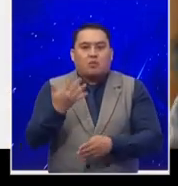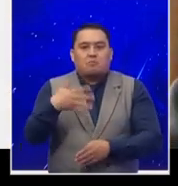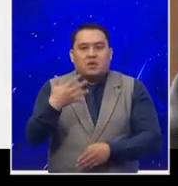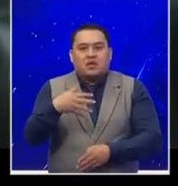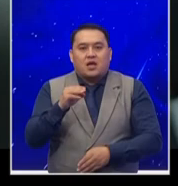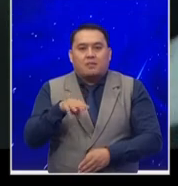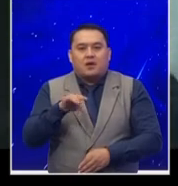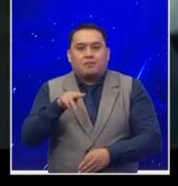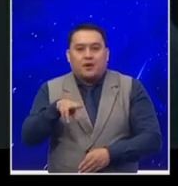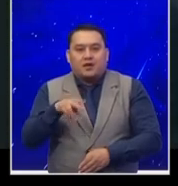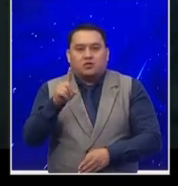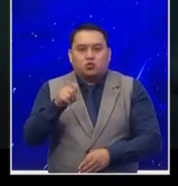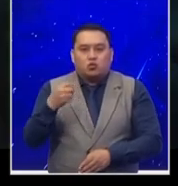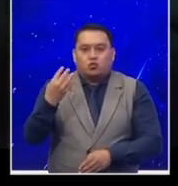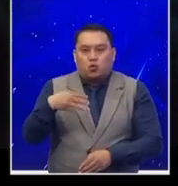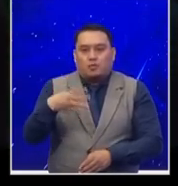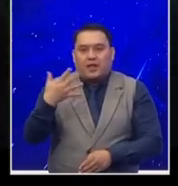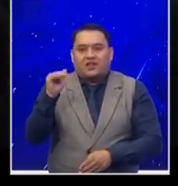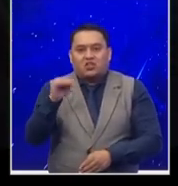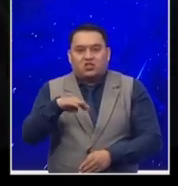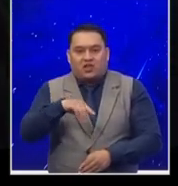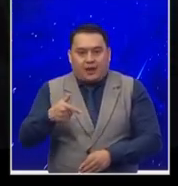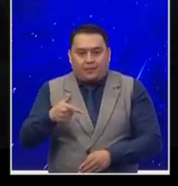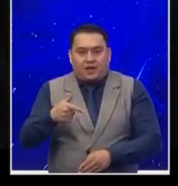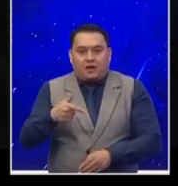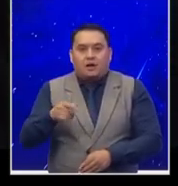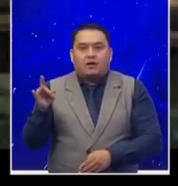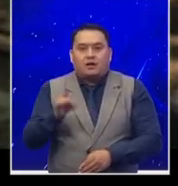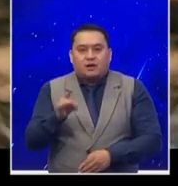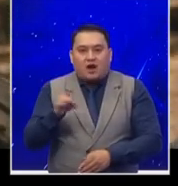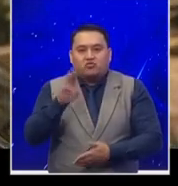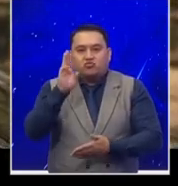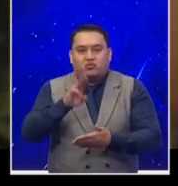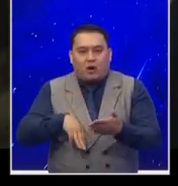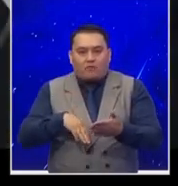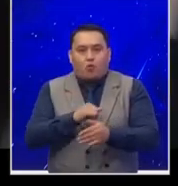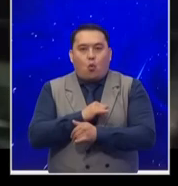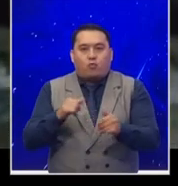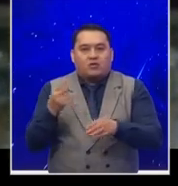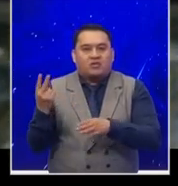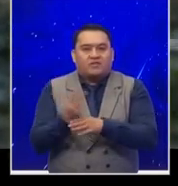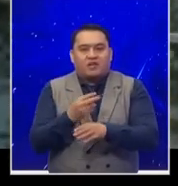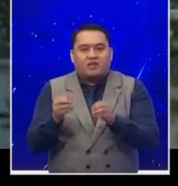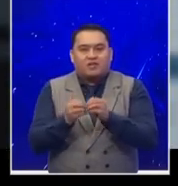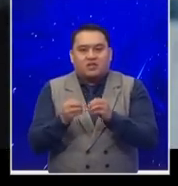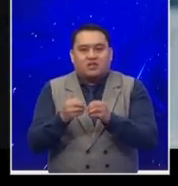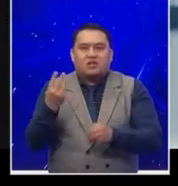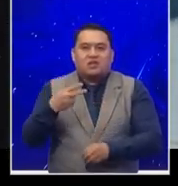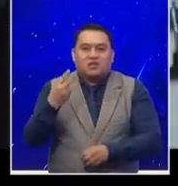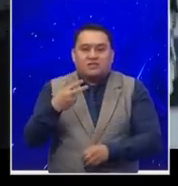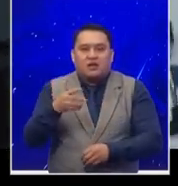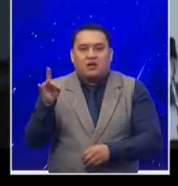50 МРП или до 145 тысяч тенге. Минимальный размер кратного штрафа увеличен вдвое – с 10-кратного